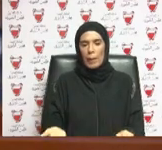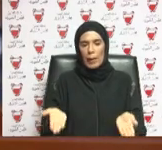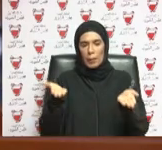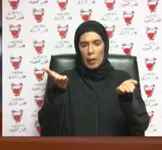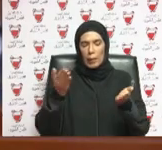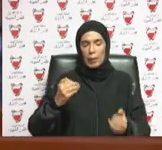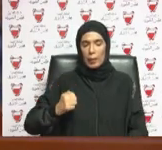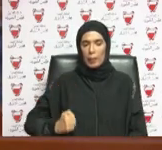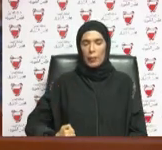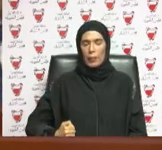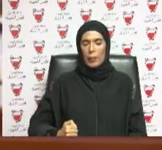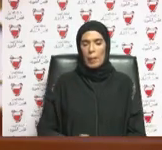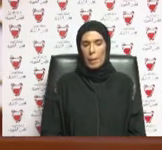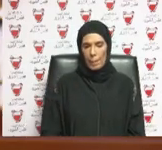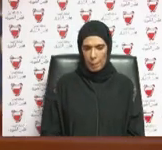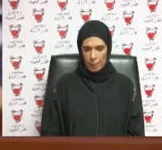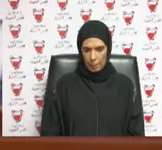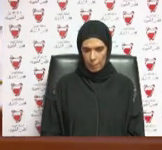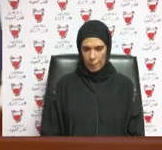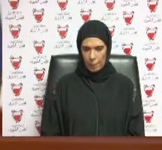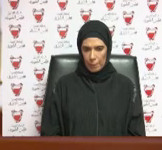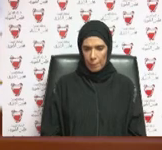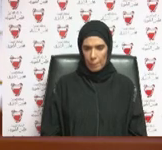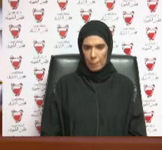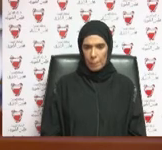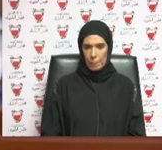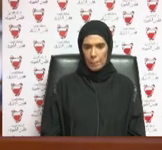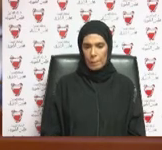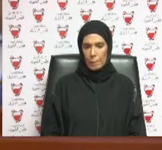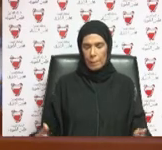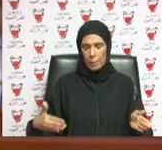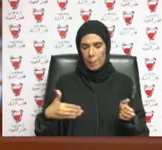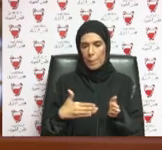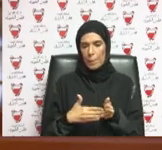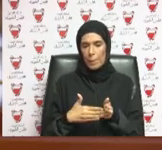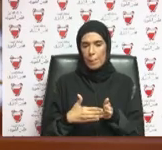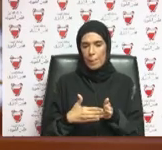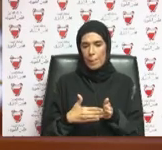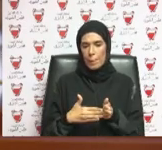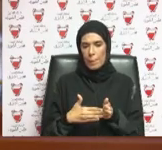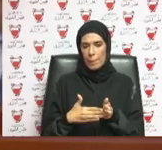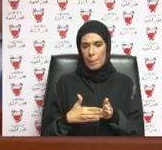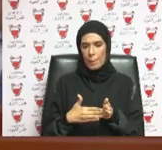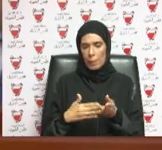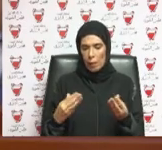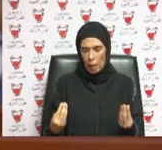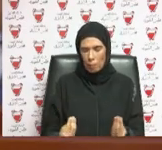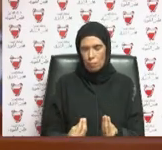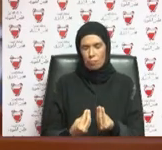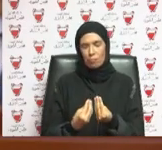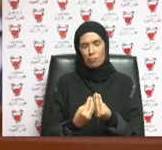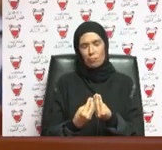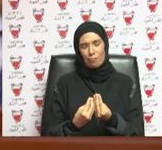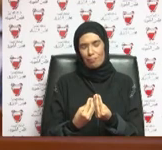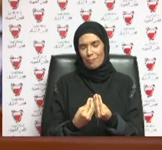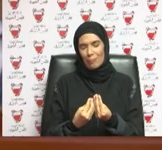مملكة البحرين الغالية. ختاما، لنا مع فقيد الوطن